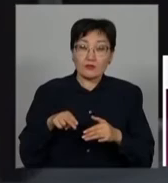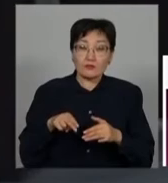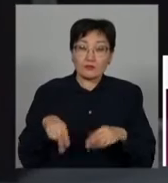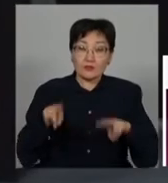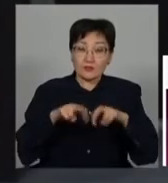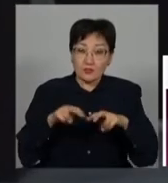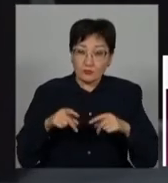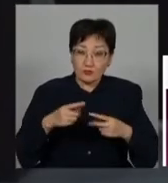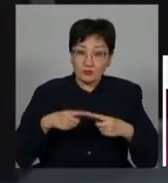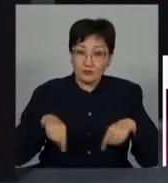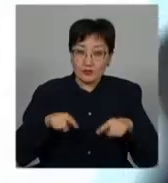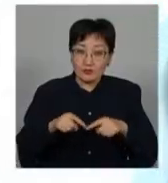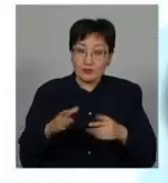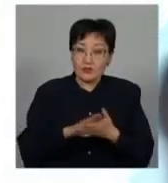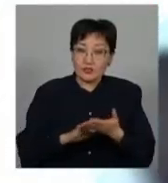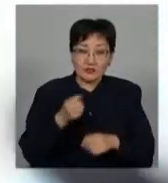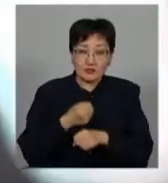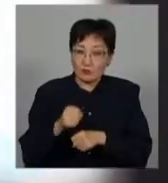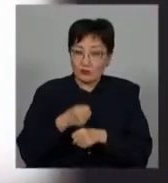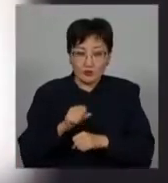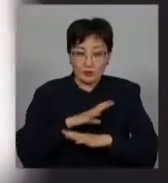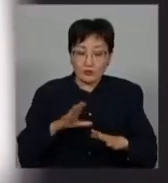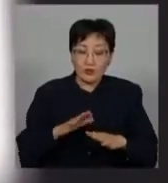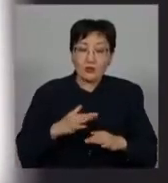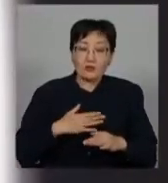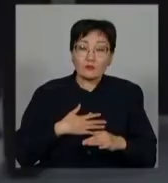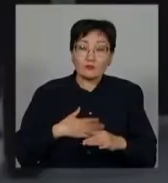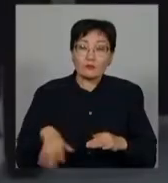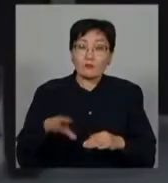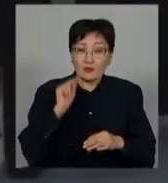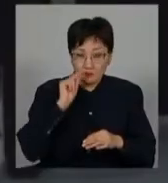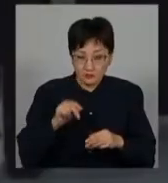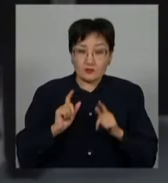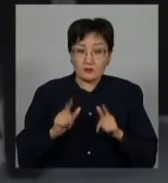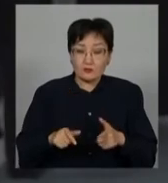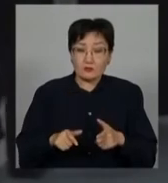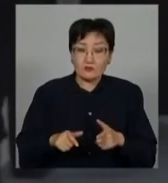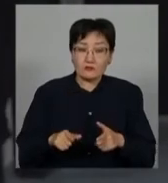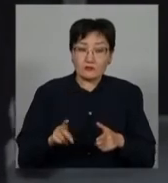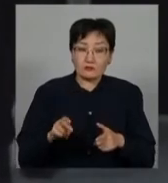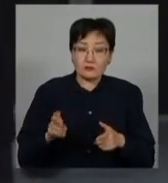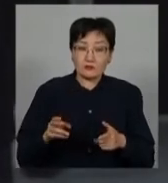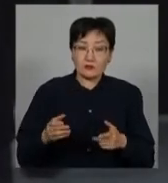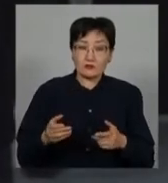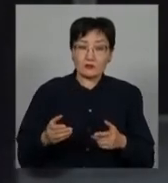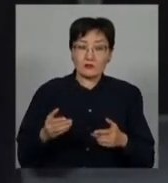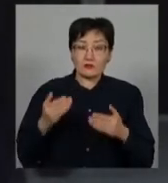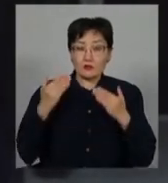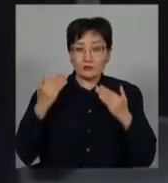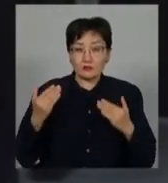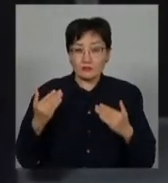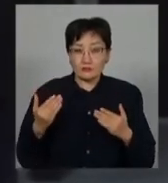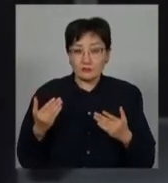следствен изоляторда шыққандай қинап неткен жоқ. Мойымен көтеріп, қалай енді, білмей